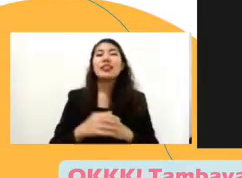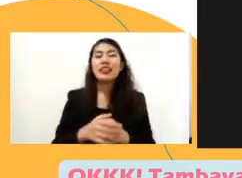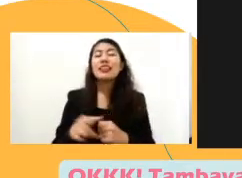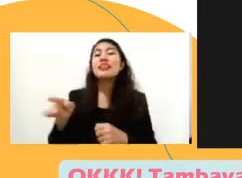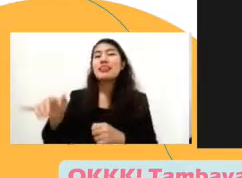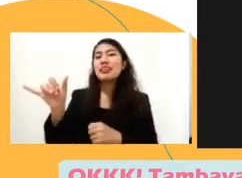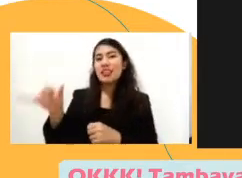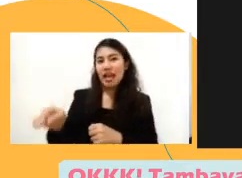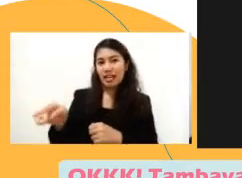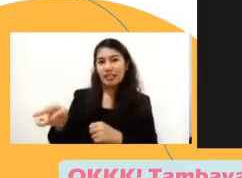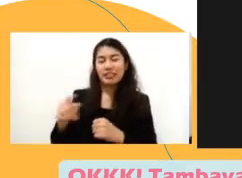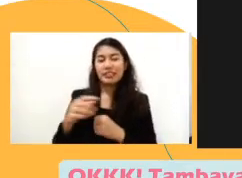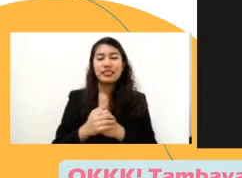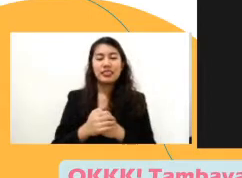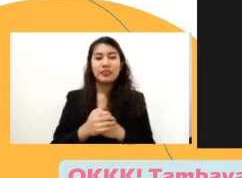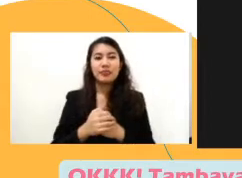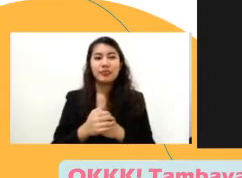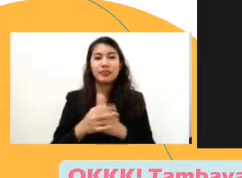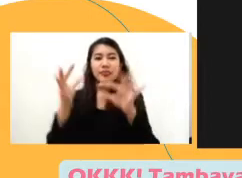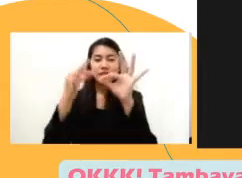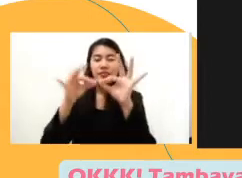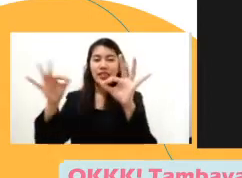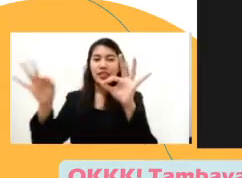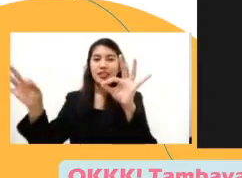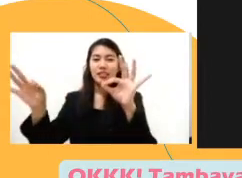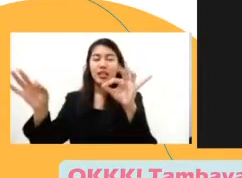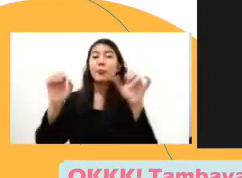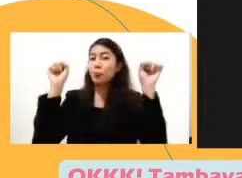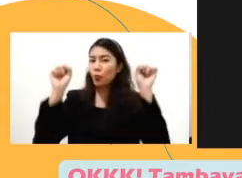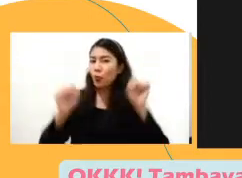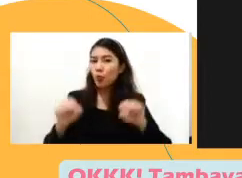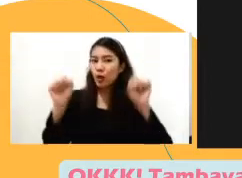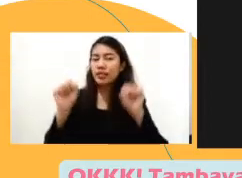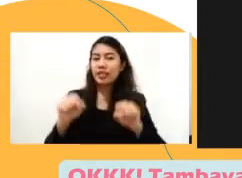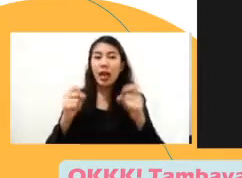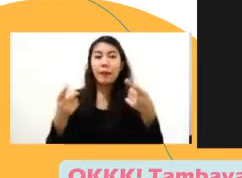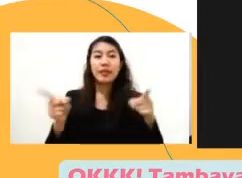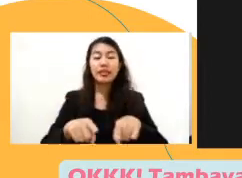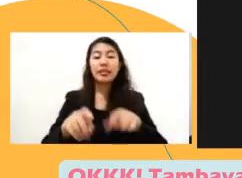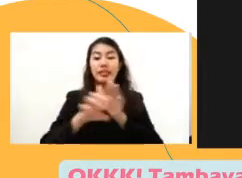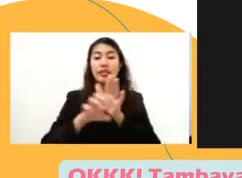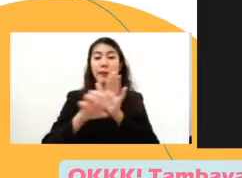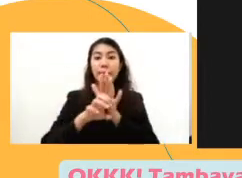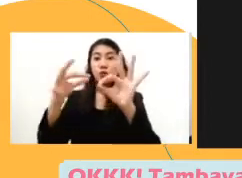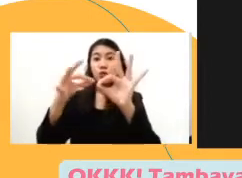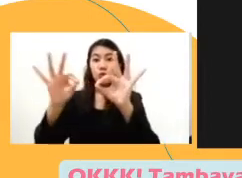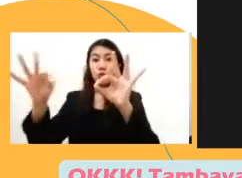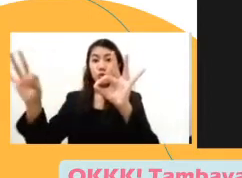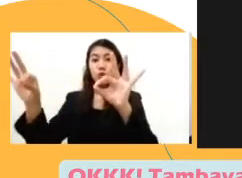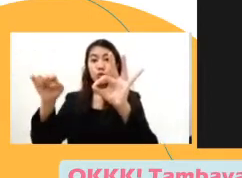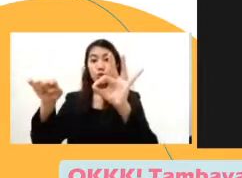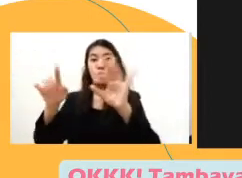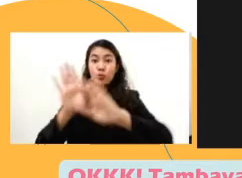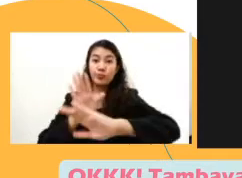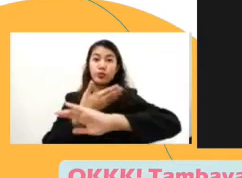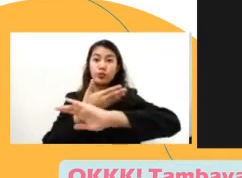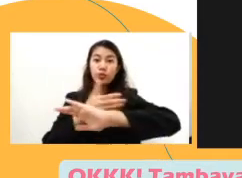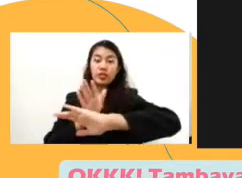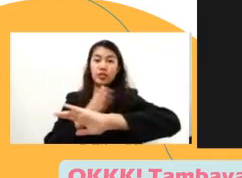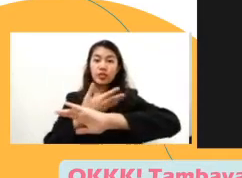Kailangan din nating, pwede, posible ding mangyari na yung lyrics ay taliwas